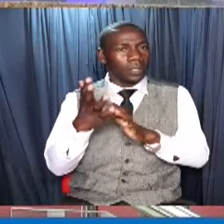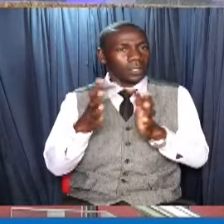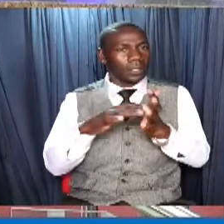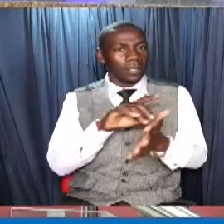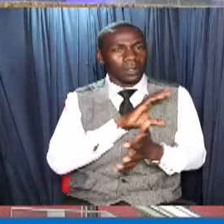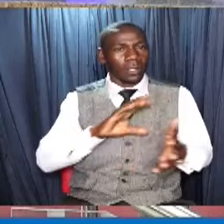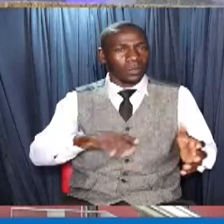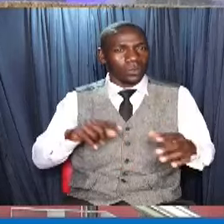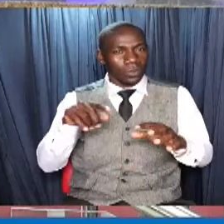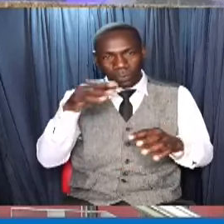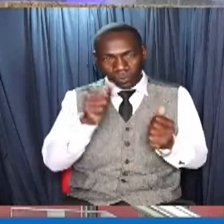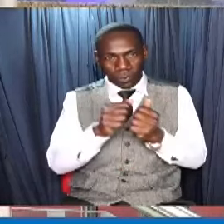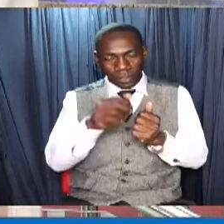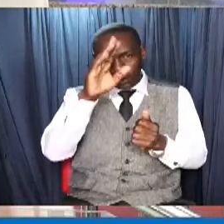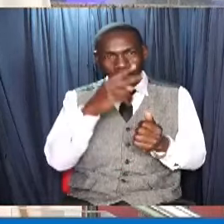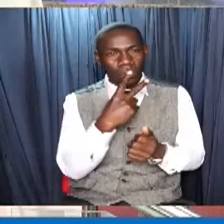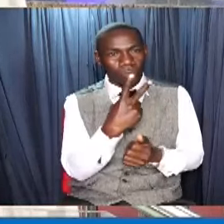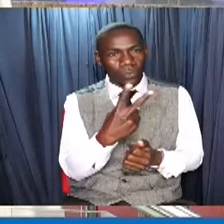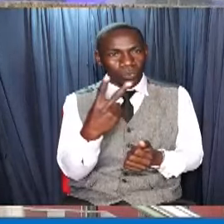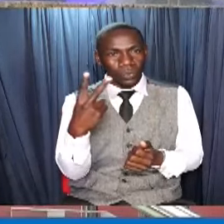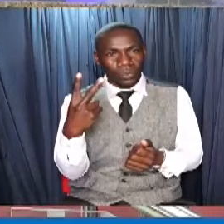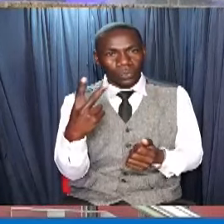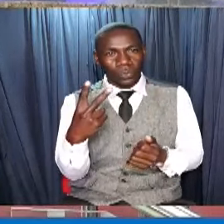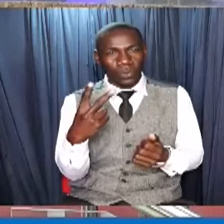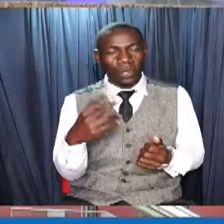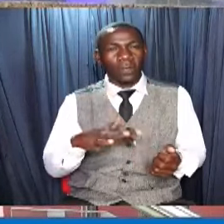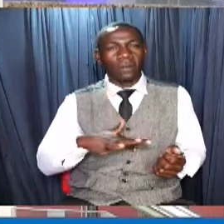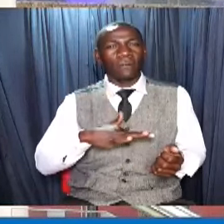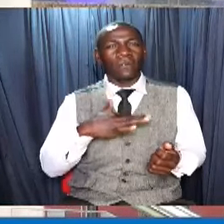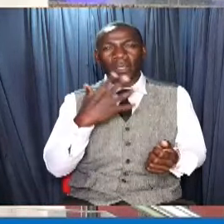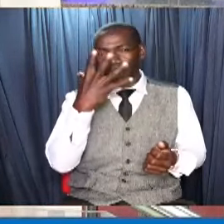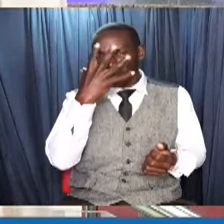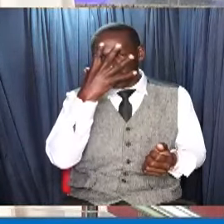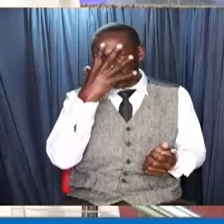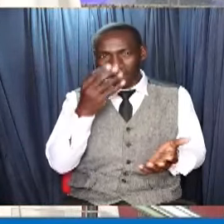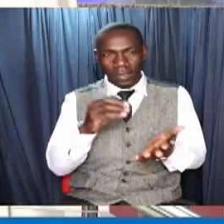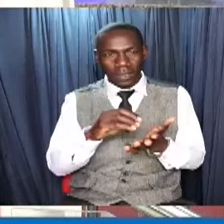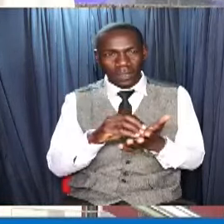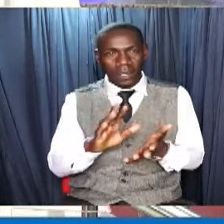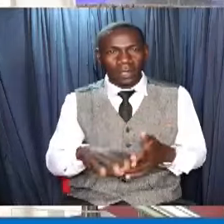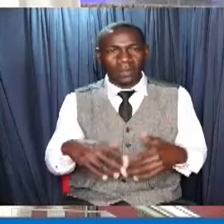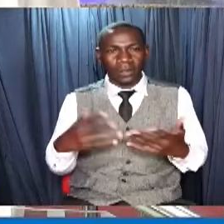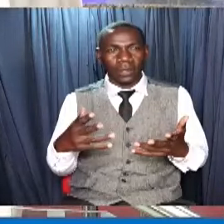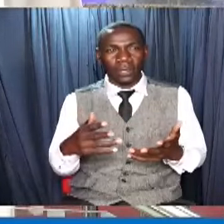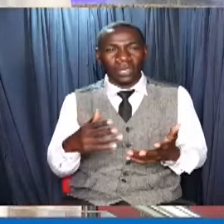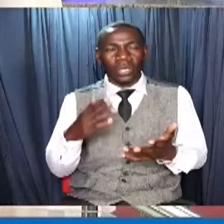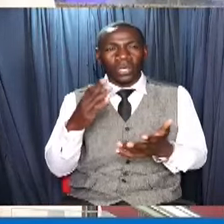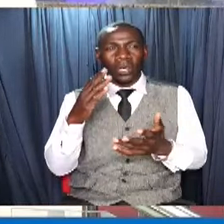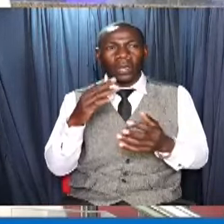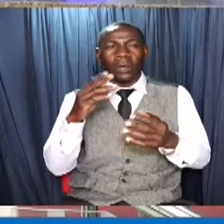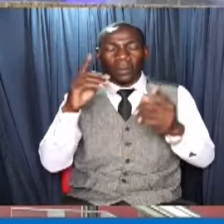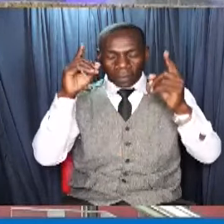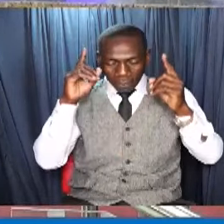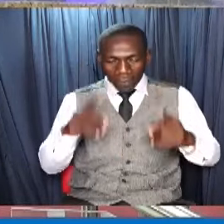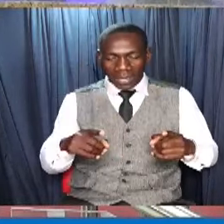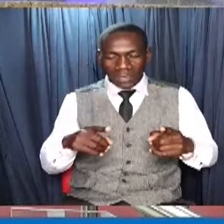kwa Mungu. So today with God. Ni wawili wawili. Tena mnaona aibu. It's two by two. Hallelujah. Hallelujah. Na kweli mtu